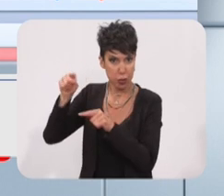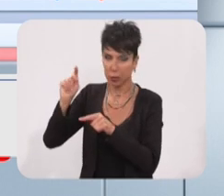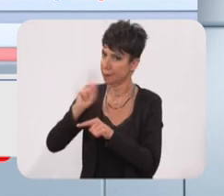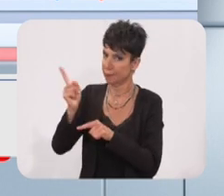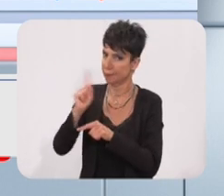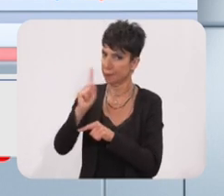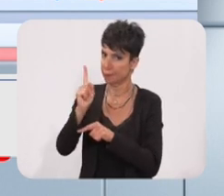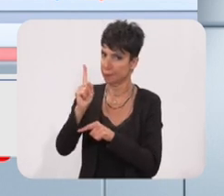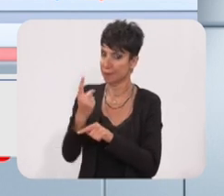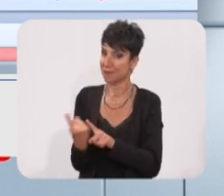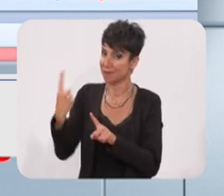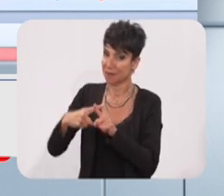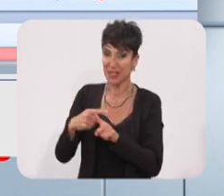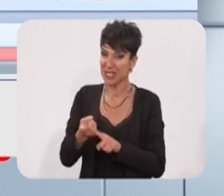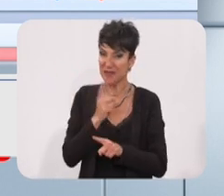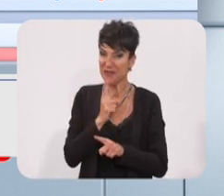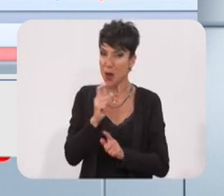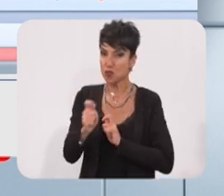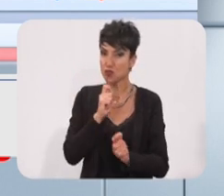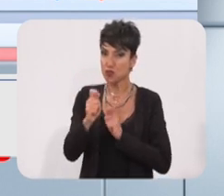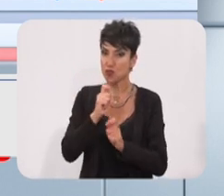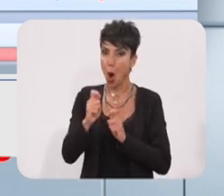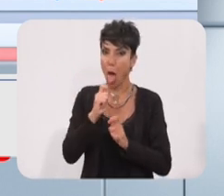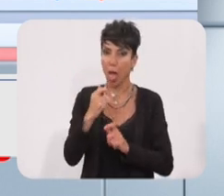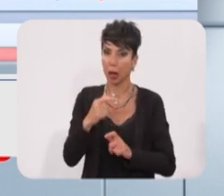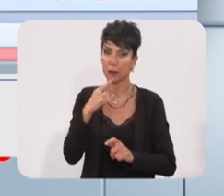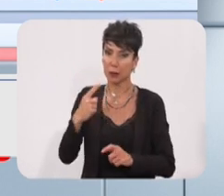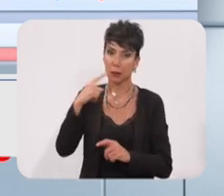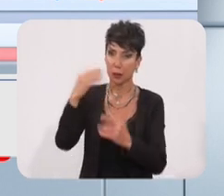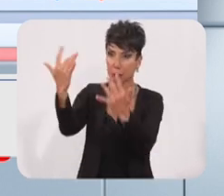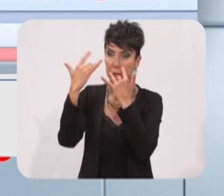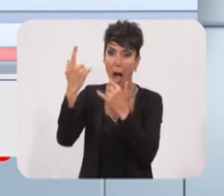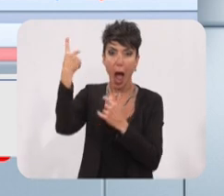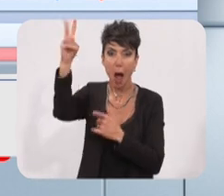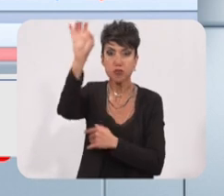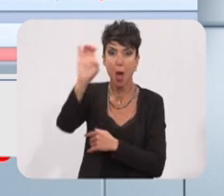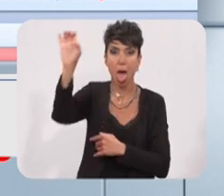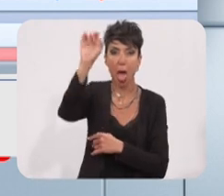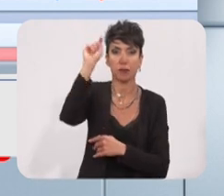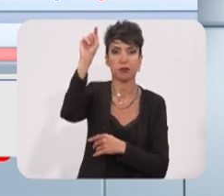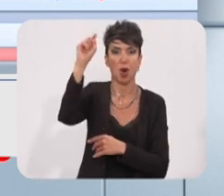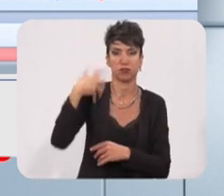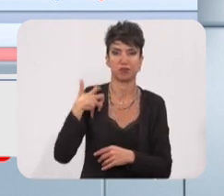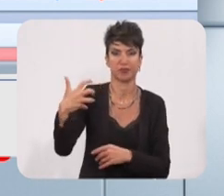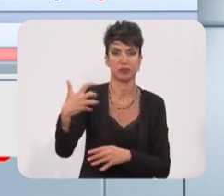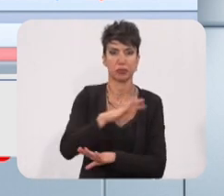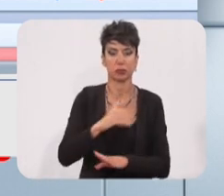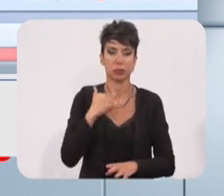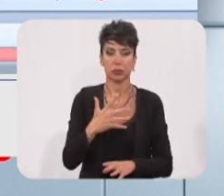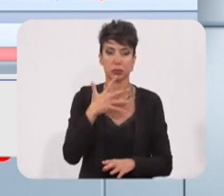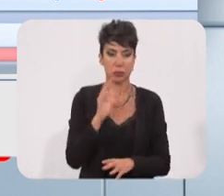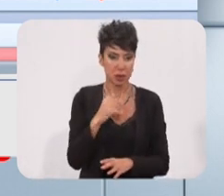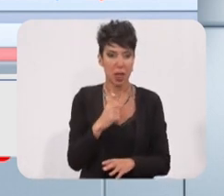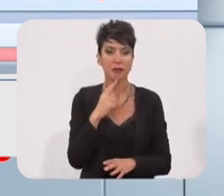εκπορεύεται από την Ευρωπαϊκή Ένωση και την άρχουσα τάξη και προβληματίστηκε, πήρε θέση μάχης δίπλα στο ΚΚΕ.